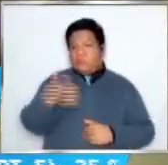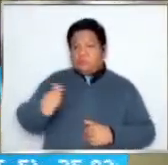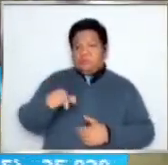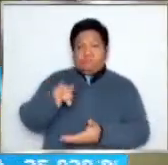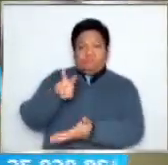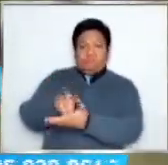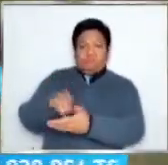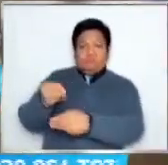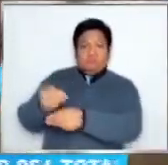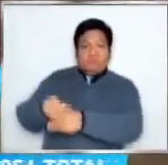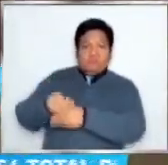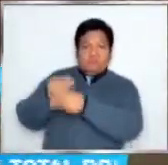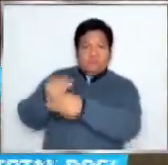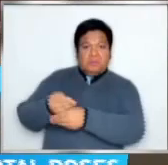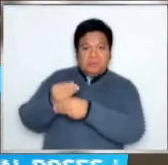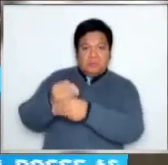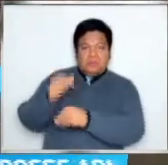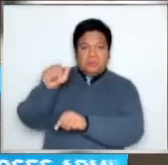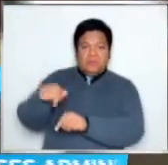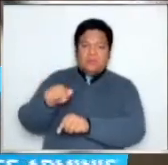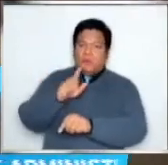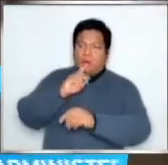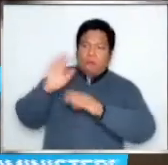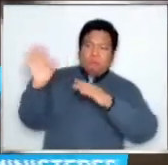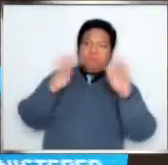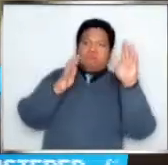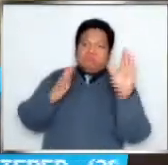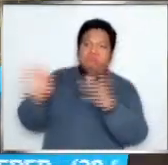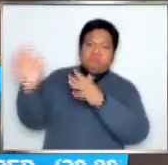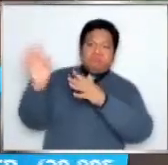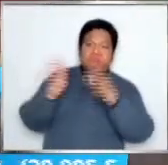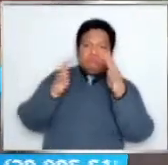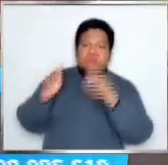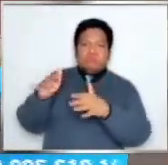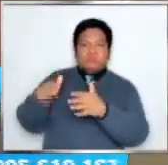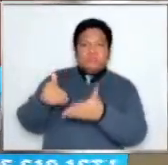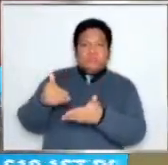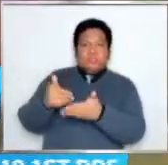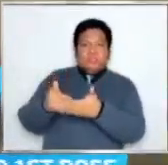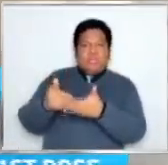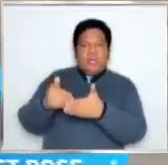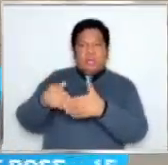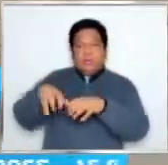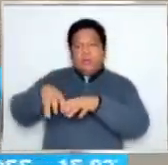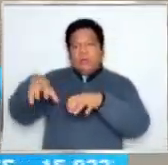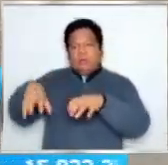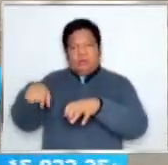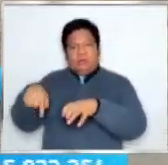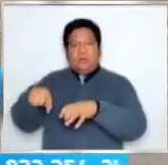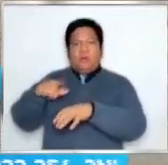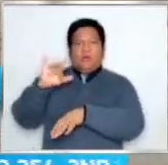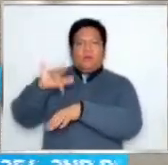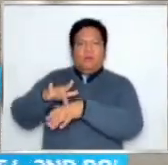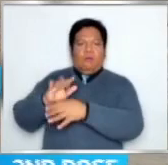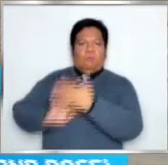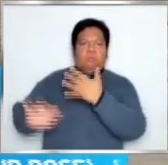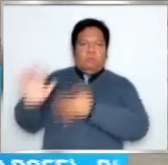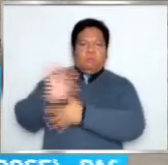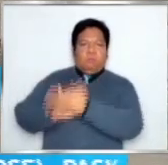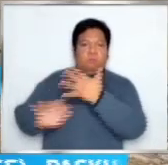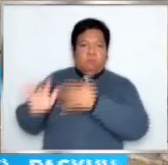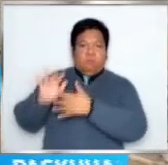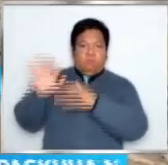hangin sa Palanas na katabing bayan ng Dimasalang kung saan naglandfall din ang bagyo. Sa San Francisco, Quezon